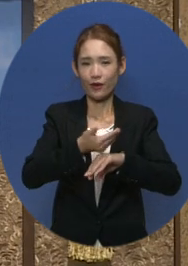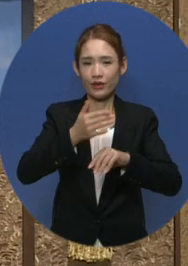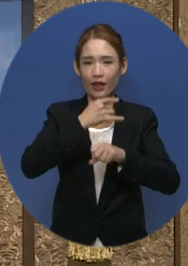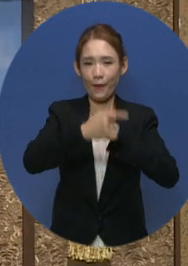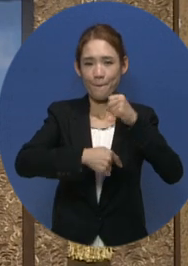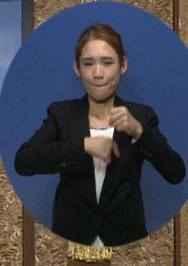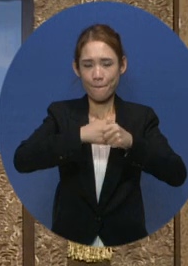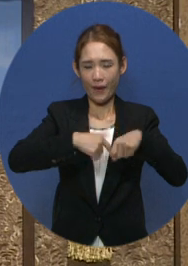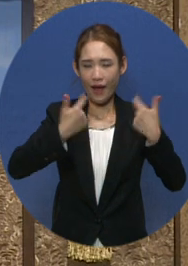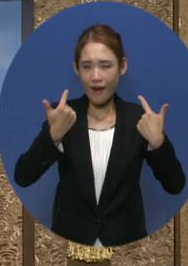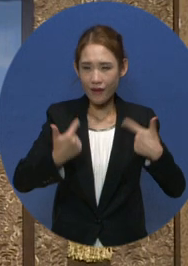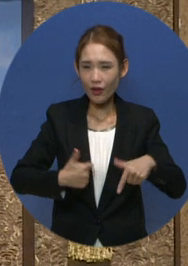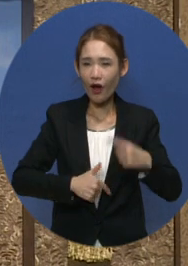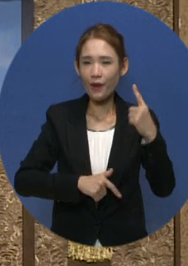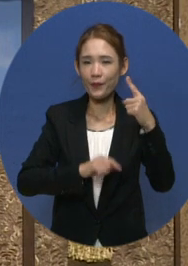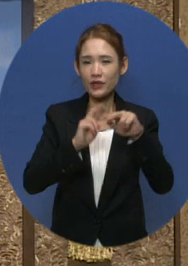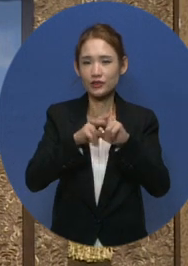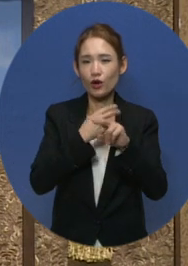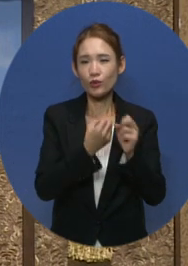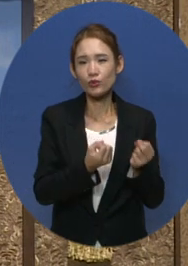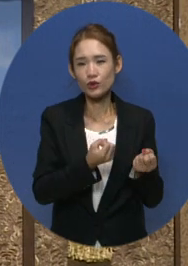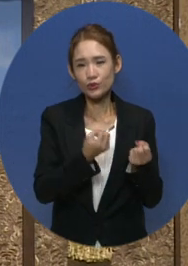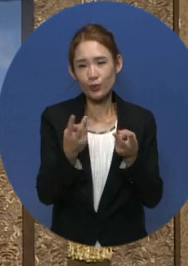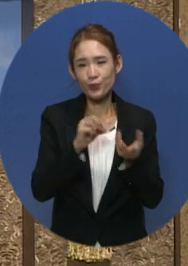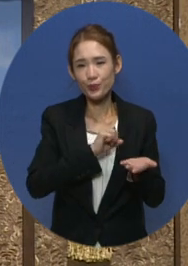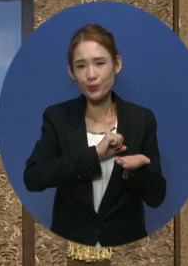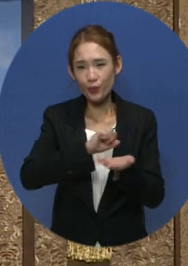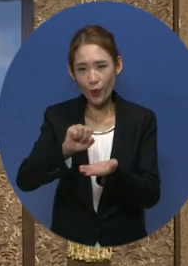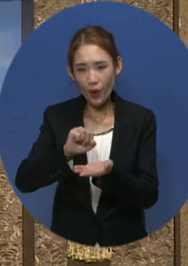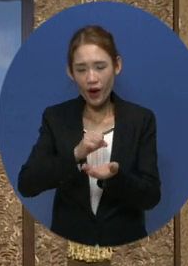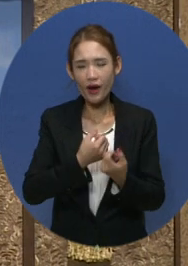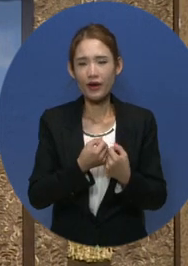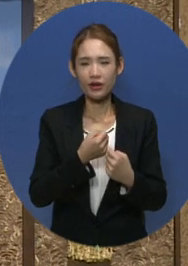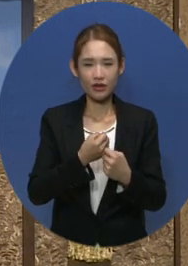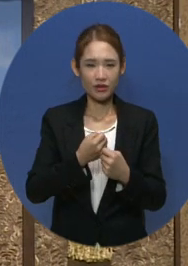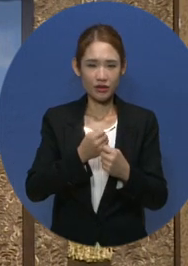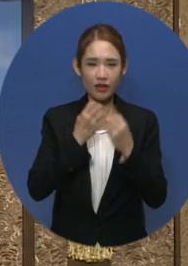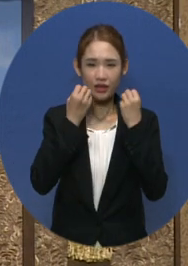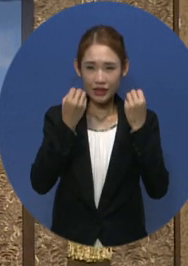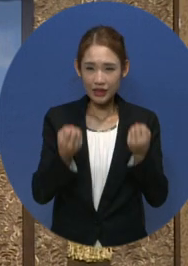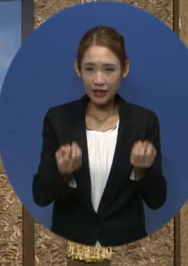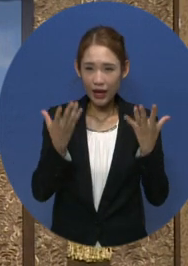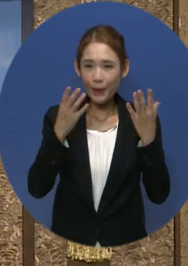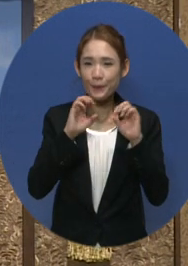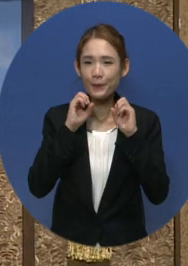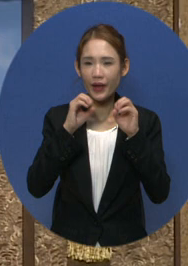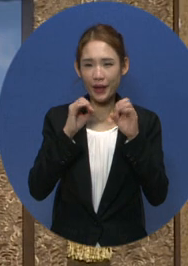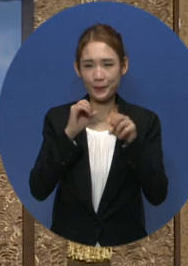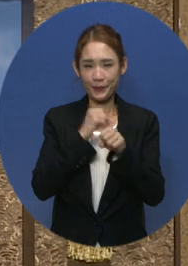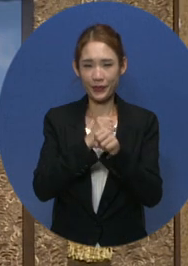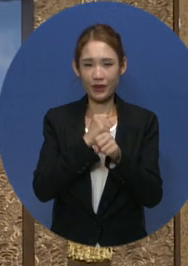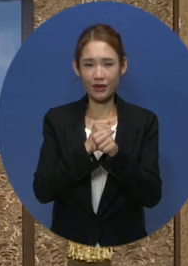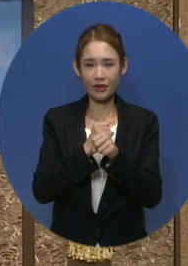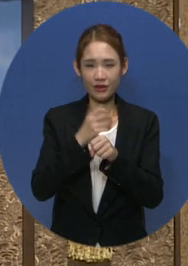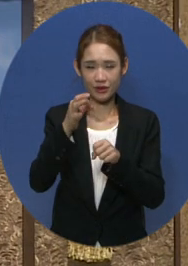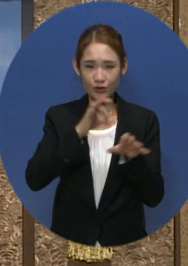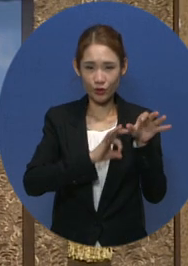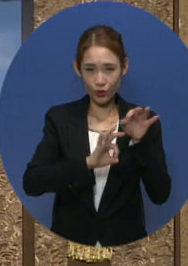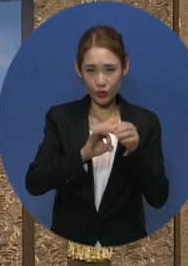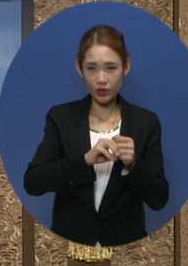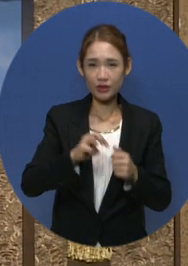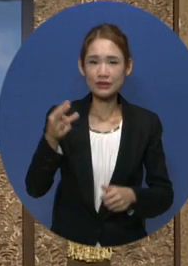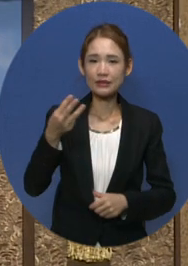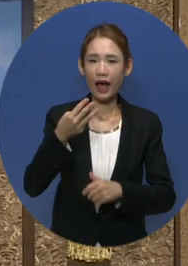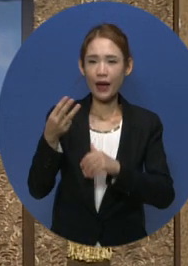해외 결연 아동을 위해서 선물 보내기 캠페인을 하거든요. 예. 그래서 이제 선물금을 보내주시면 그 돈으로 3천